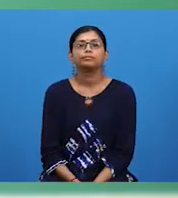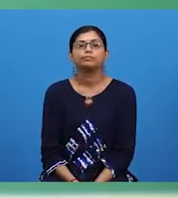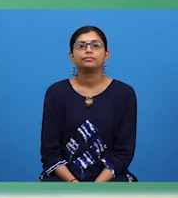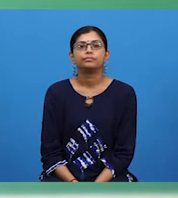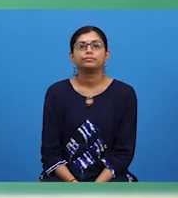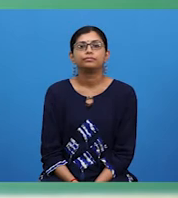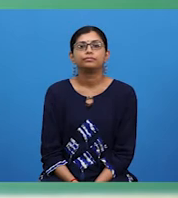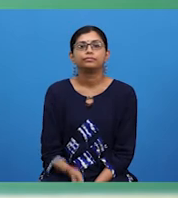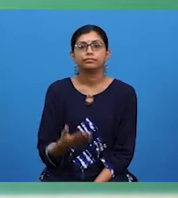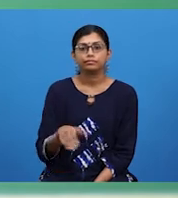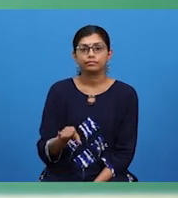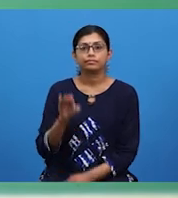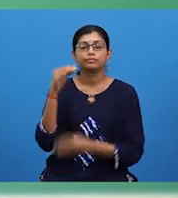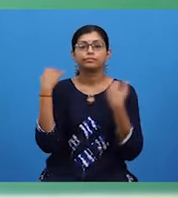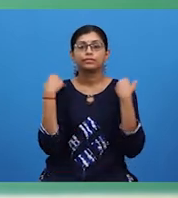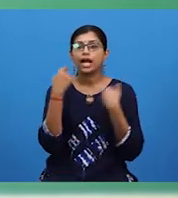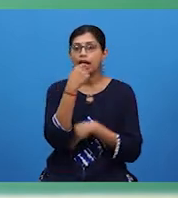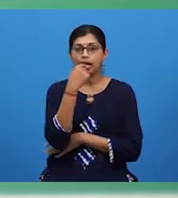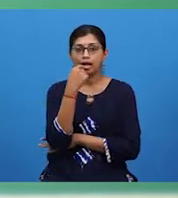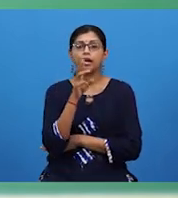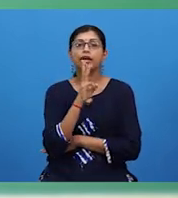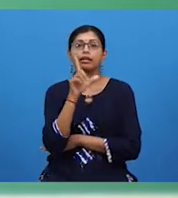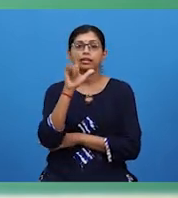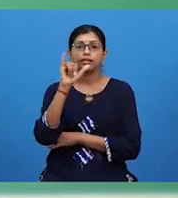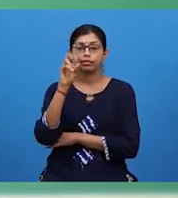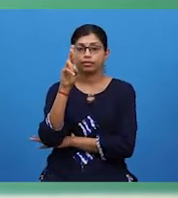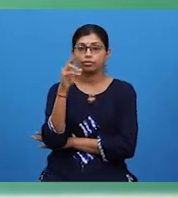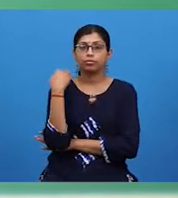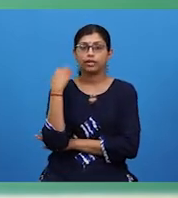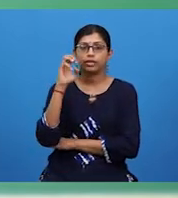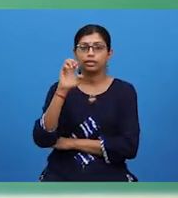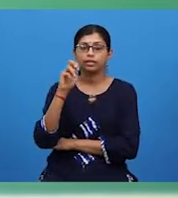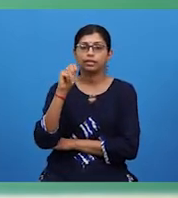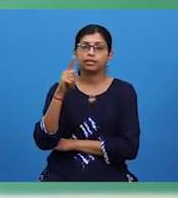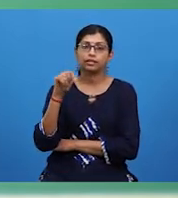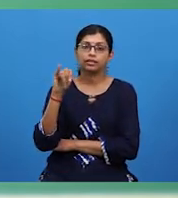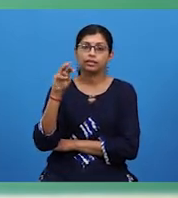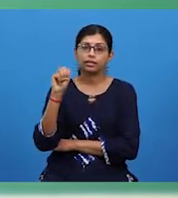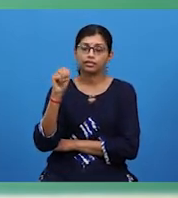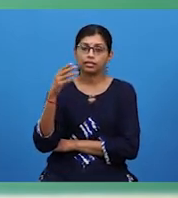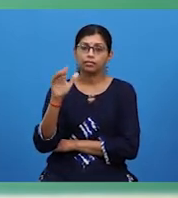Selepas itu, enzim amylase dalam air liur akan menguraikan kanji kepada maltos.